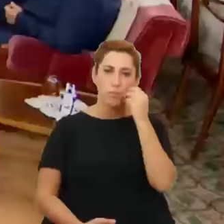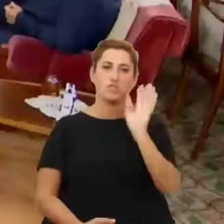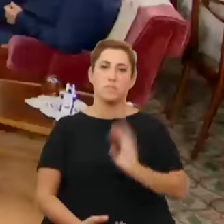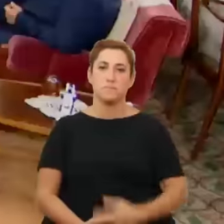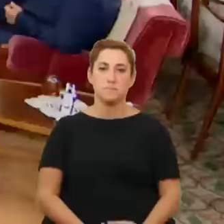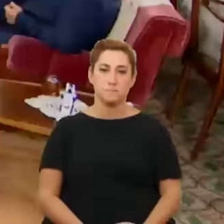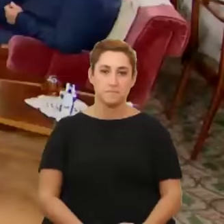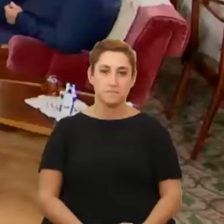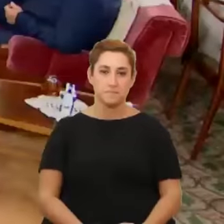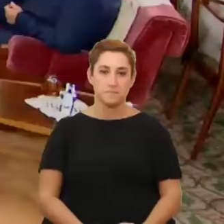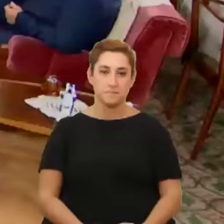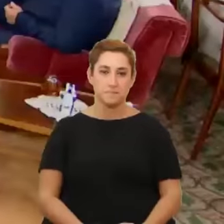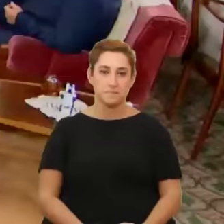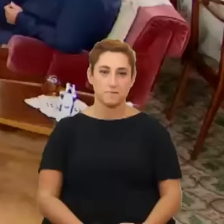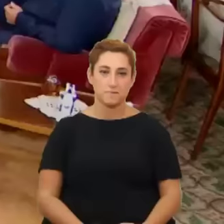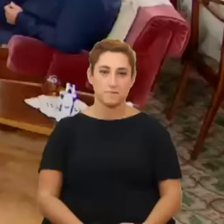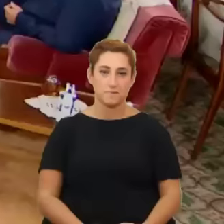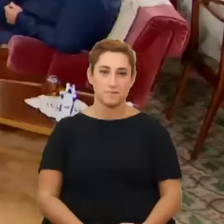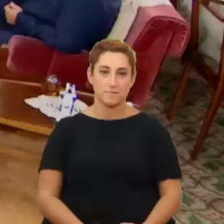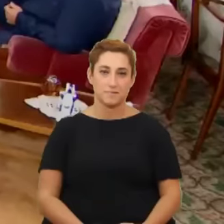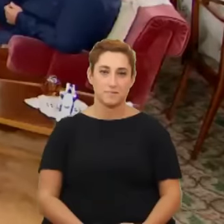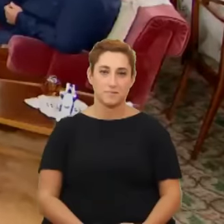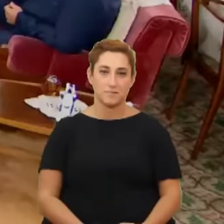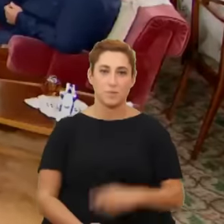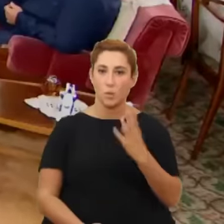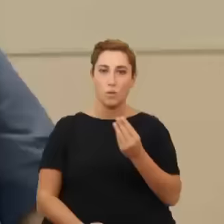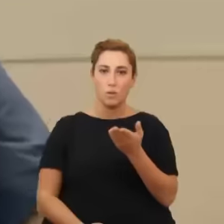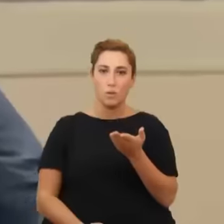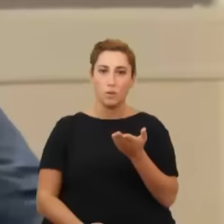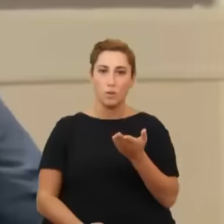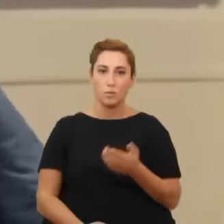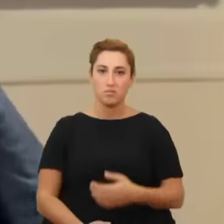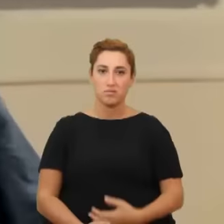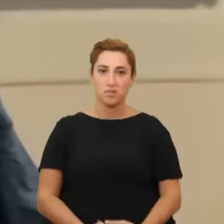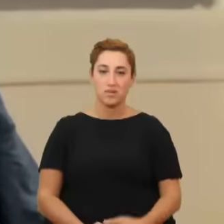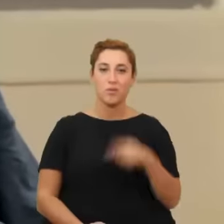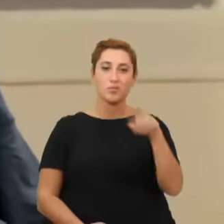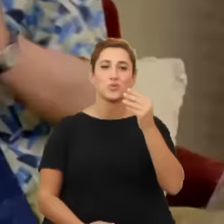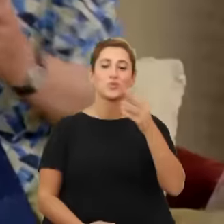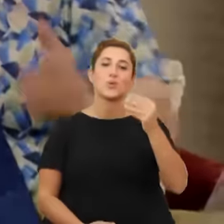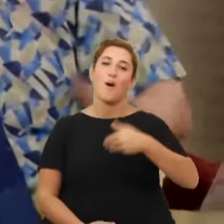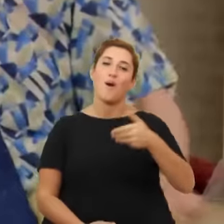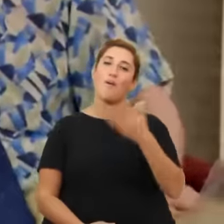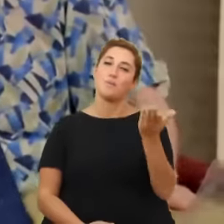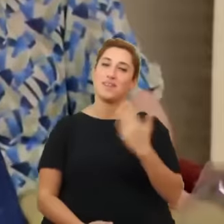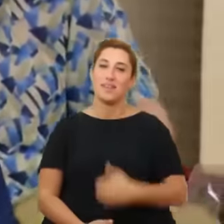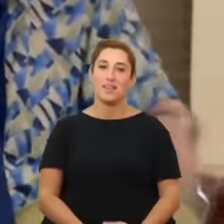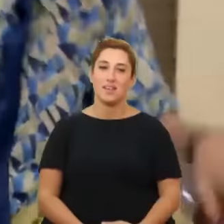Ya. Vallahi bu sefer öptüm. Ne diyor bu ya? Ya, bu çocuk çok komik